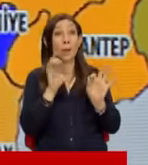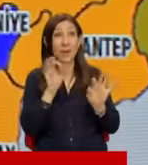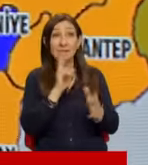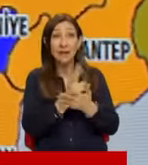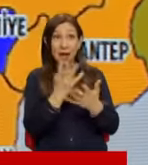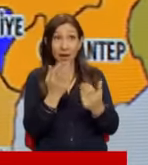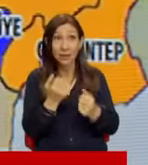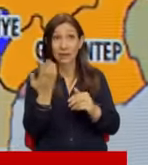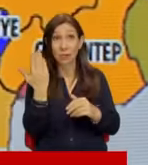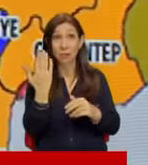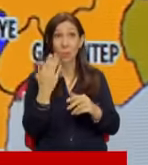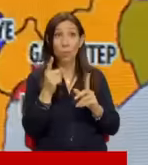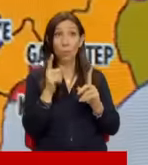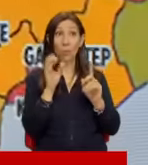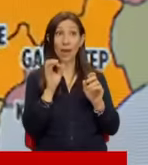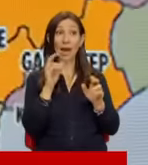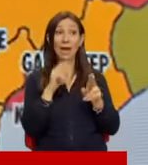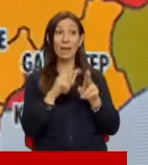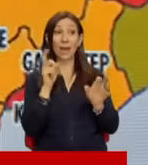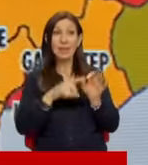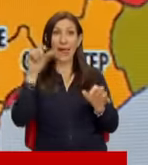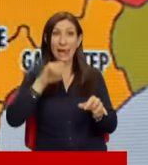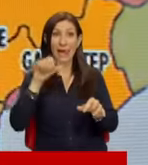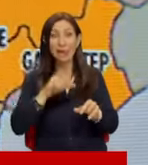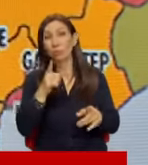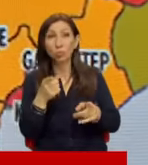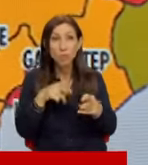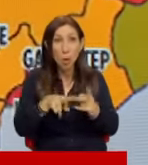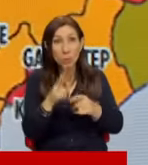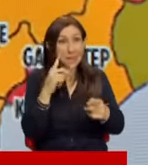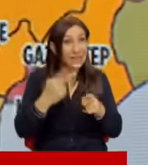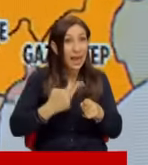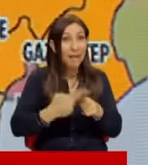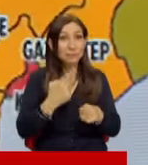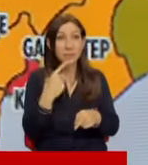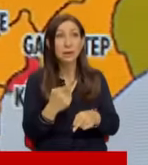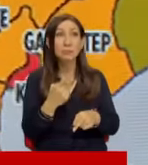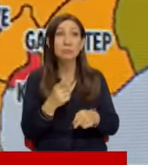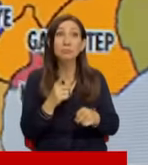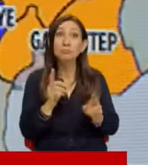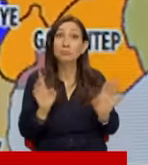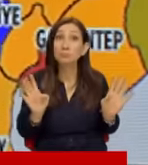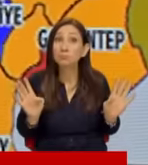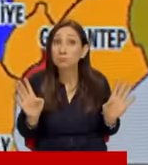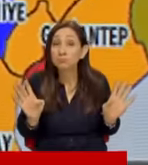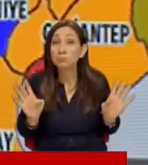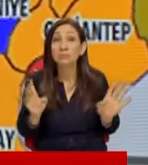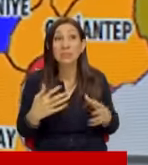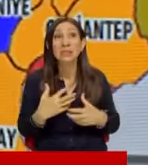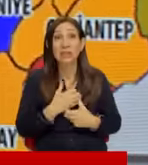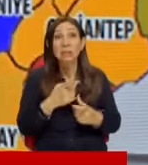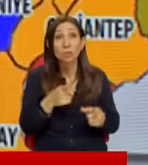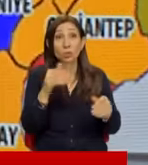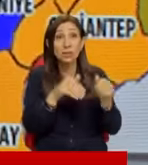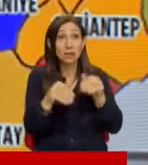karar aldılar da daha önce o zaman da madem kayyum atamıyoruz bu benzer yollar mı deneyelim diye düşündüler. Onu işte yani sıkıntı zaten